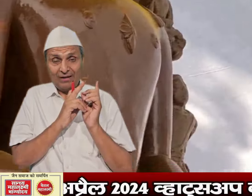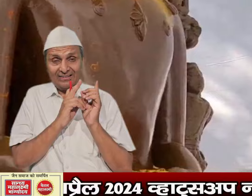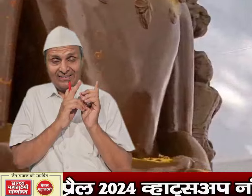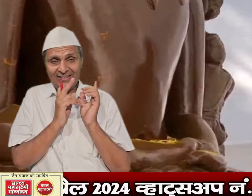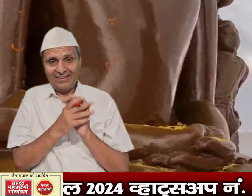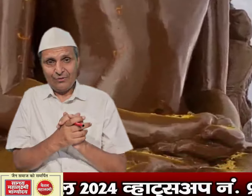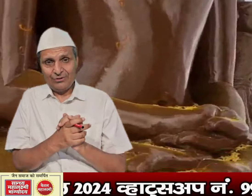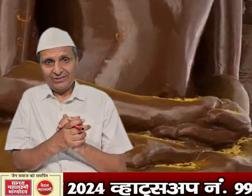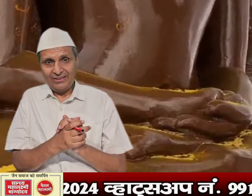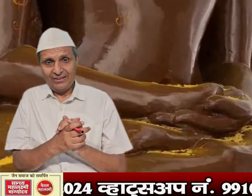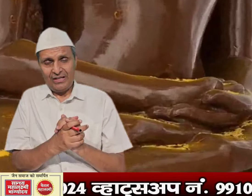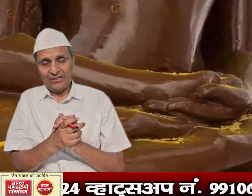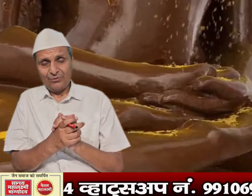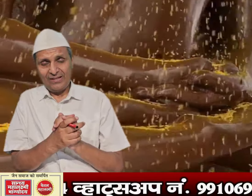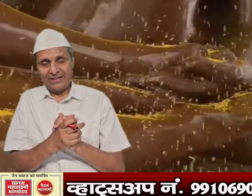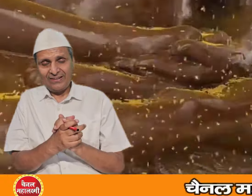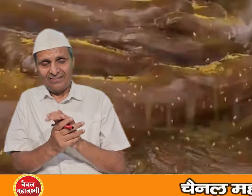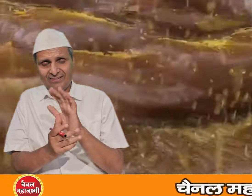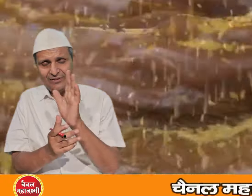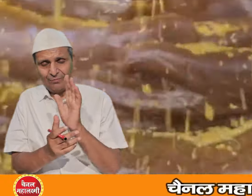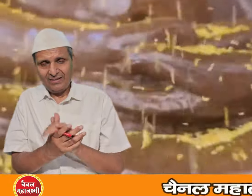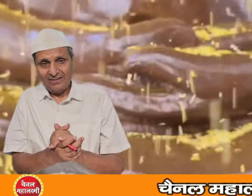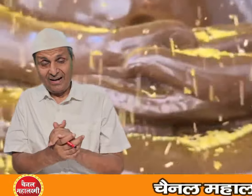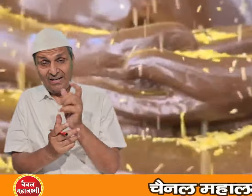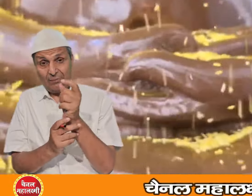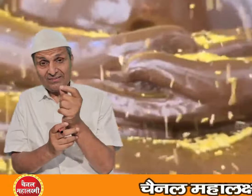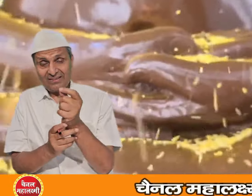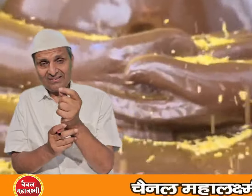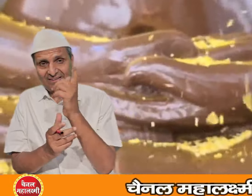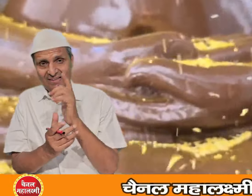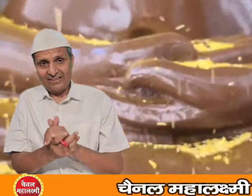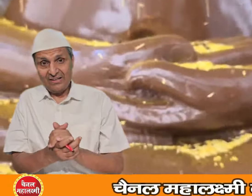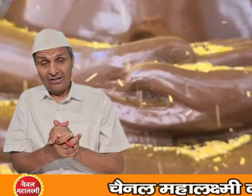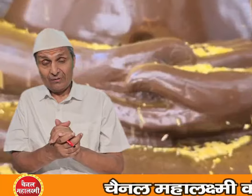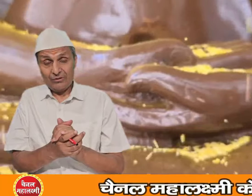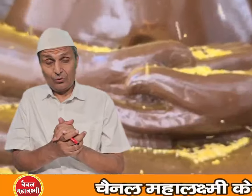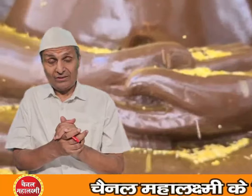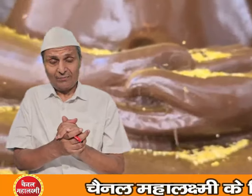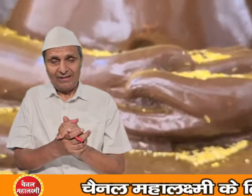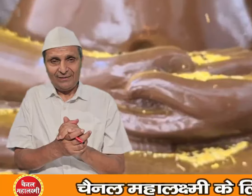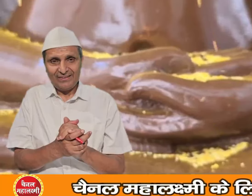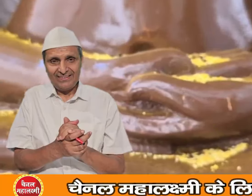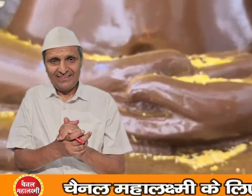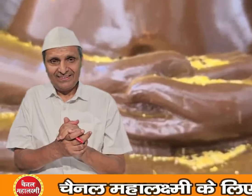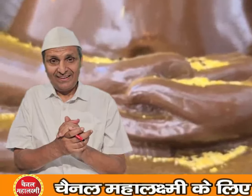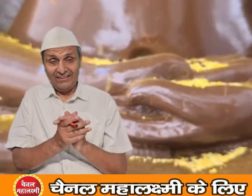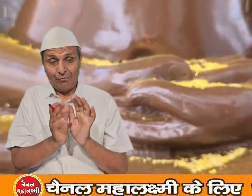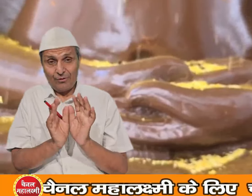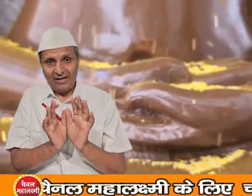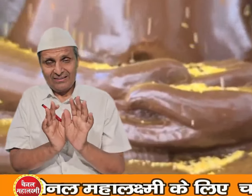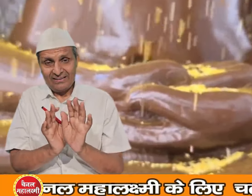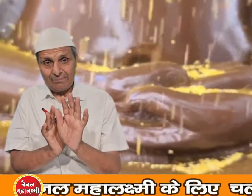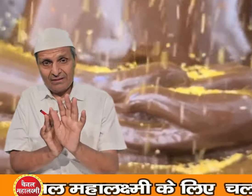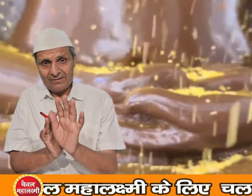कई बार सीधा करने की कोशिश की कई साधु आए गए नहीं हो पाई हां एक बार सरल सागर जी आए थे लगभग 2000 से पहले की बात है तब